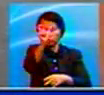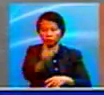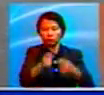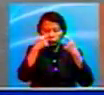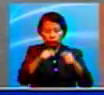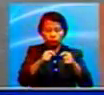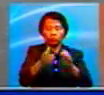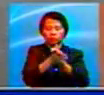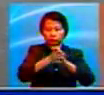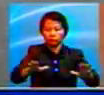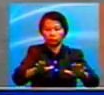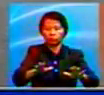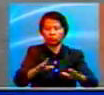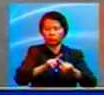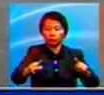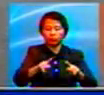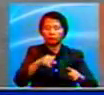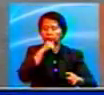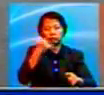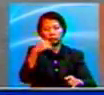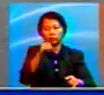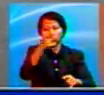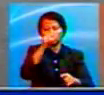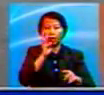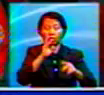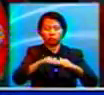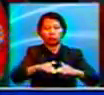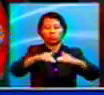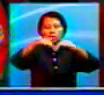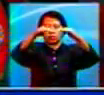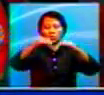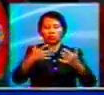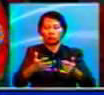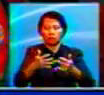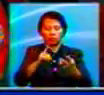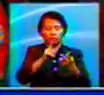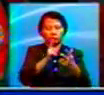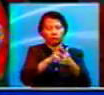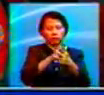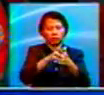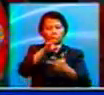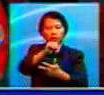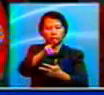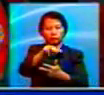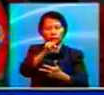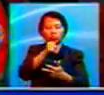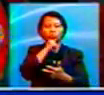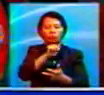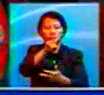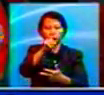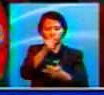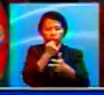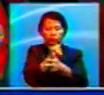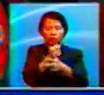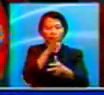cuba menyelamatkan mereka namun tidak kesampaian kerana air pasang. Mangsa yang pertama ditemui, Muiz Matnor, 21 tahun